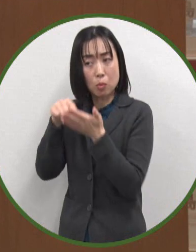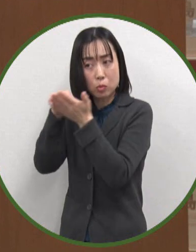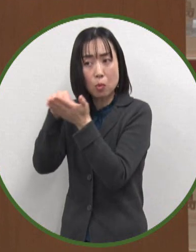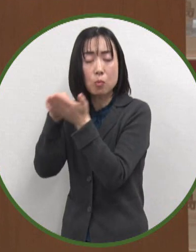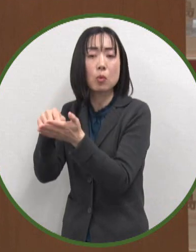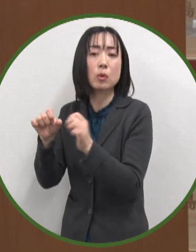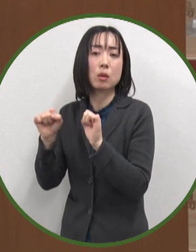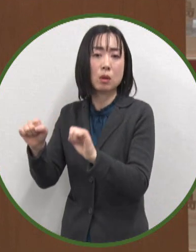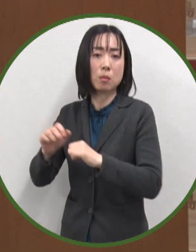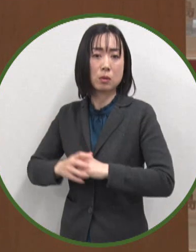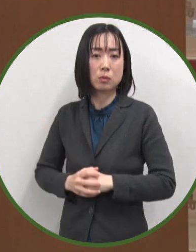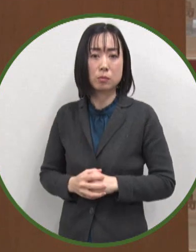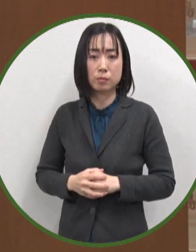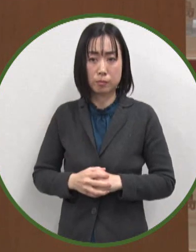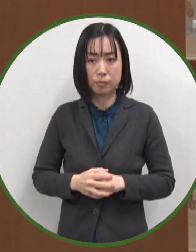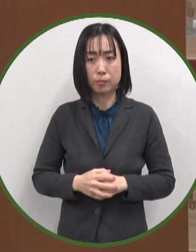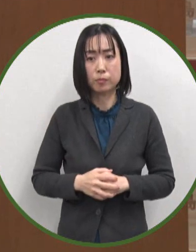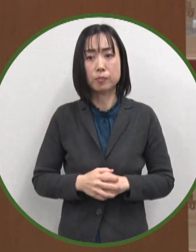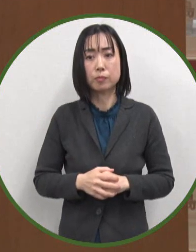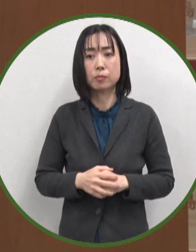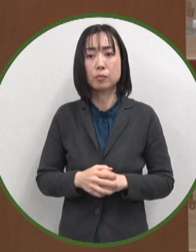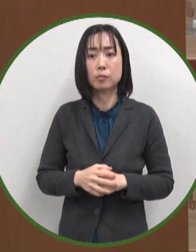取れば必要な